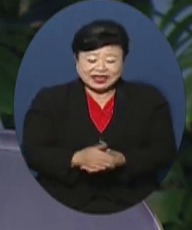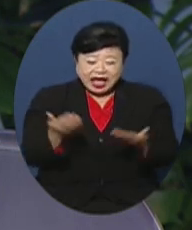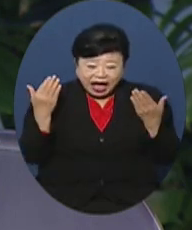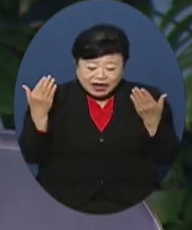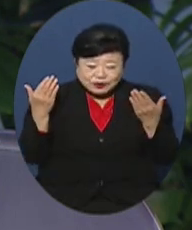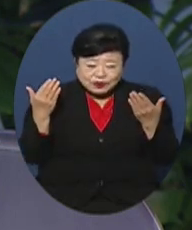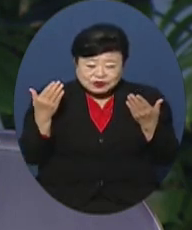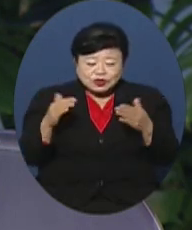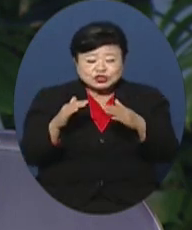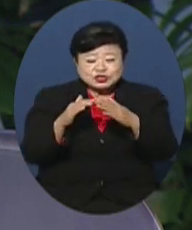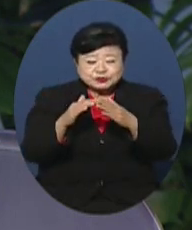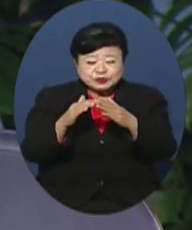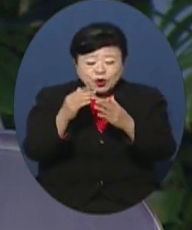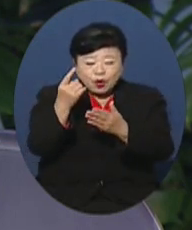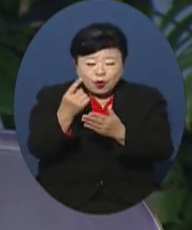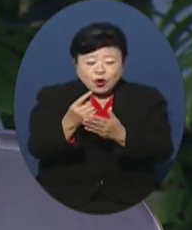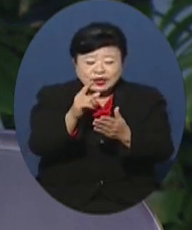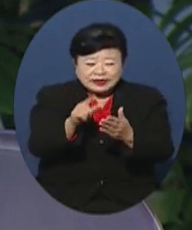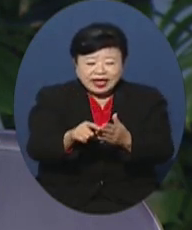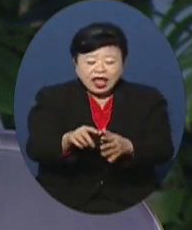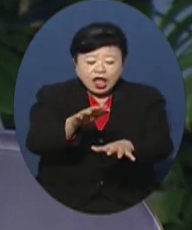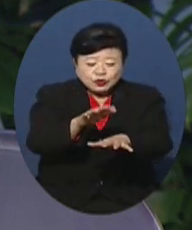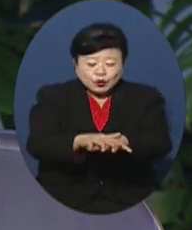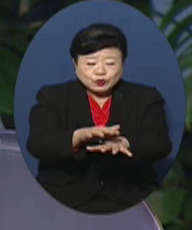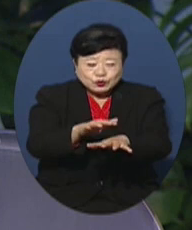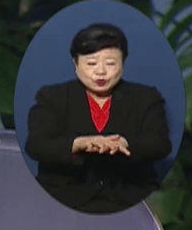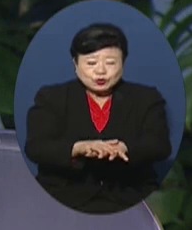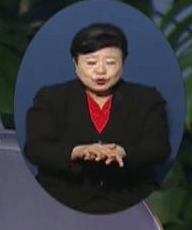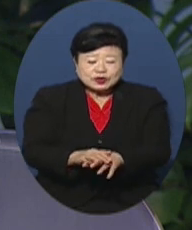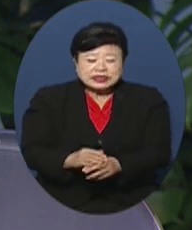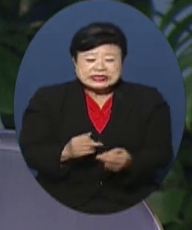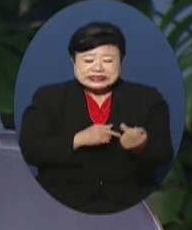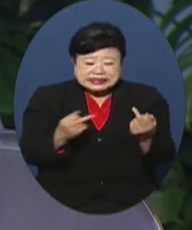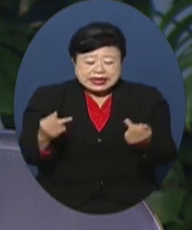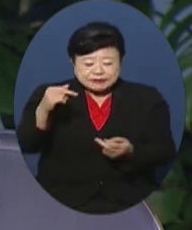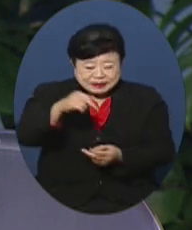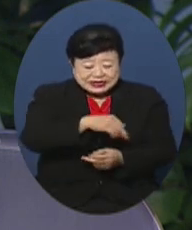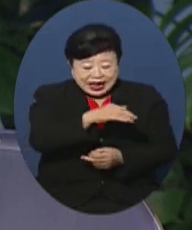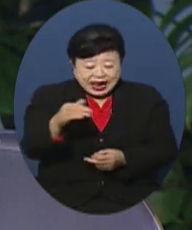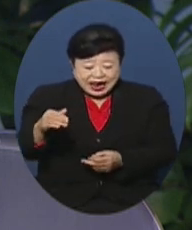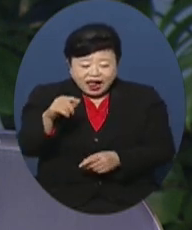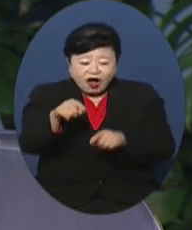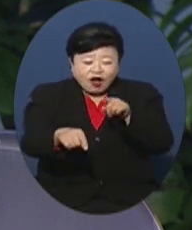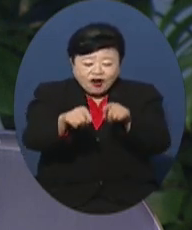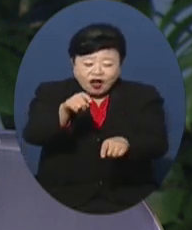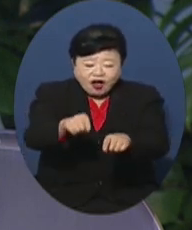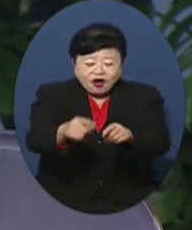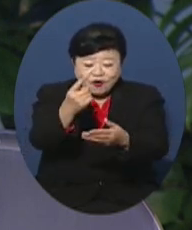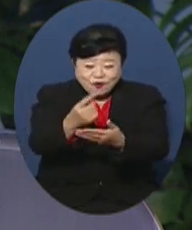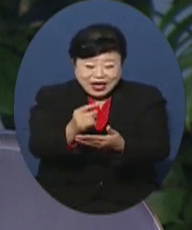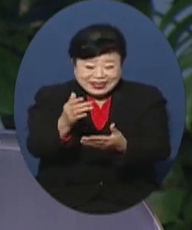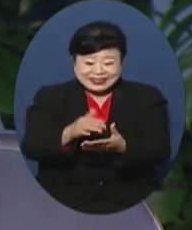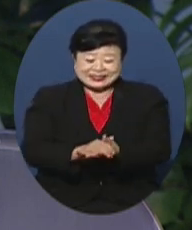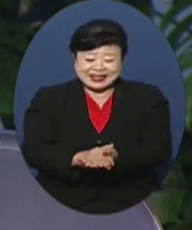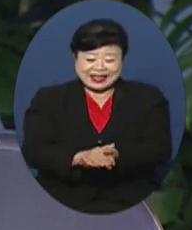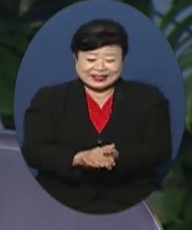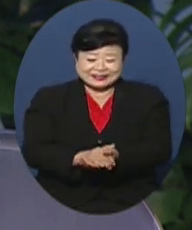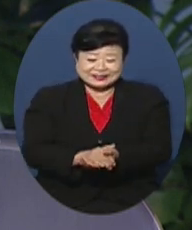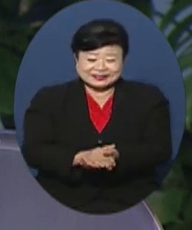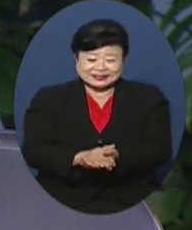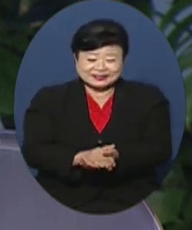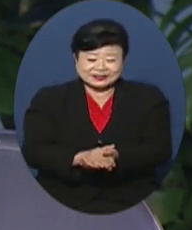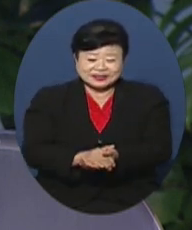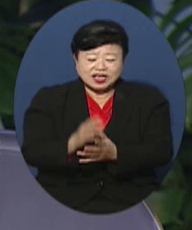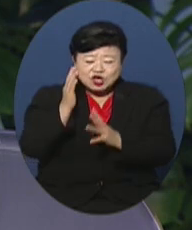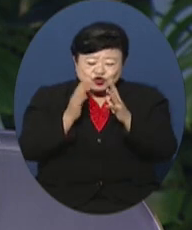학교에서 집으로 오려면 논두렁과 산비탈을 걸어서 와야 하는데